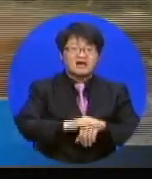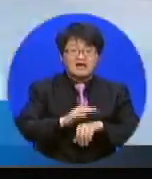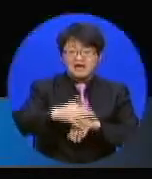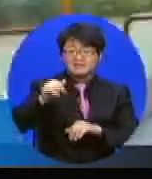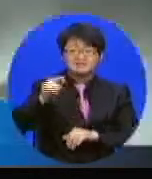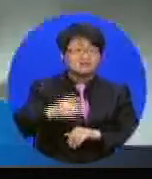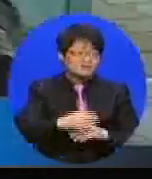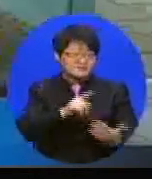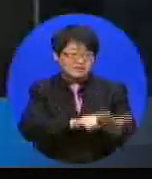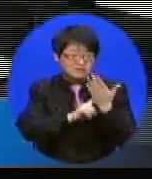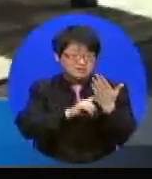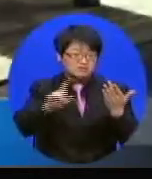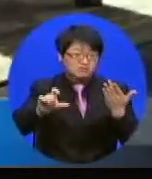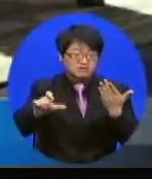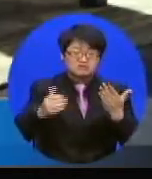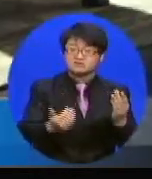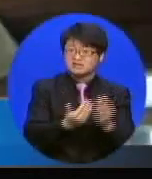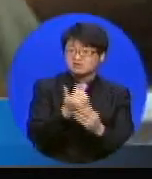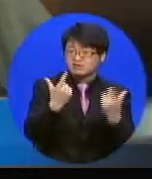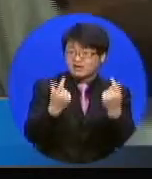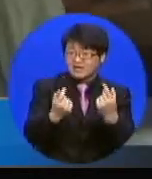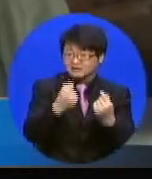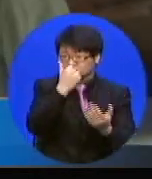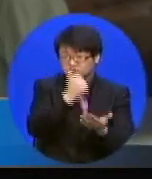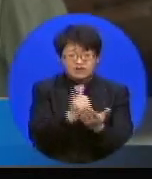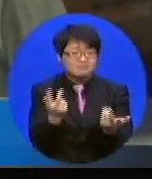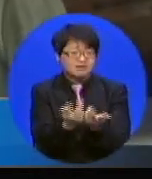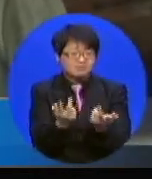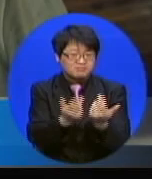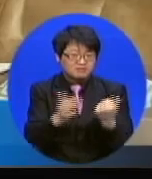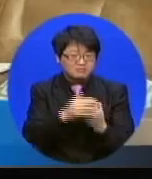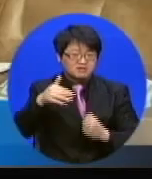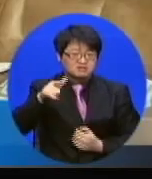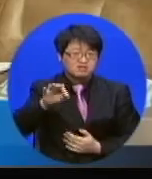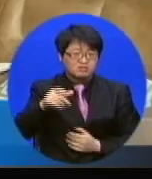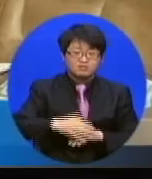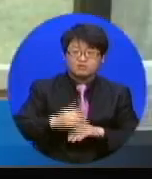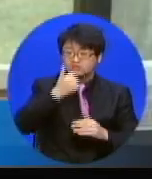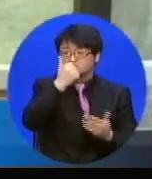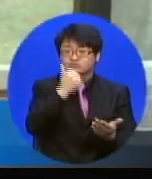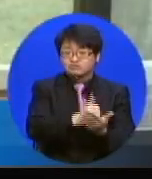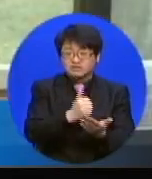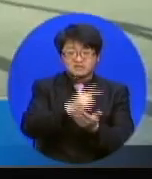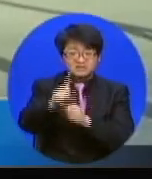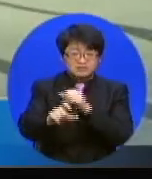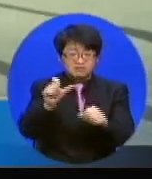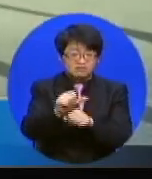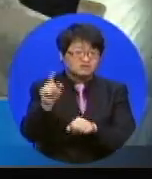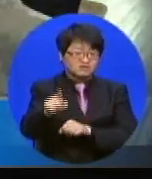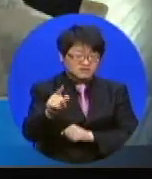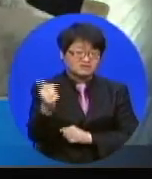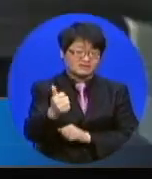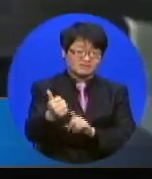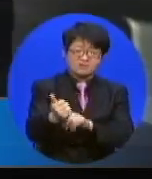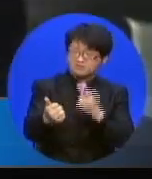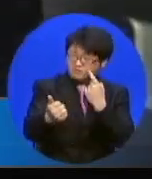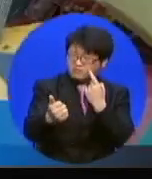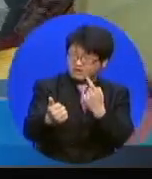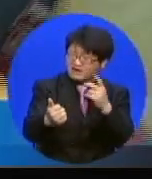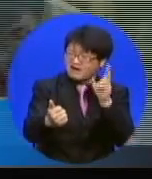나타나고 15년 전 사건과 똑같은 범죄 수법에 청호는 사건의 범인이 15년 전 그 녀석임을